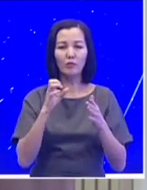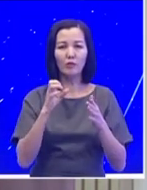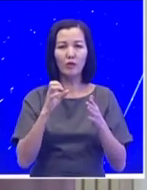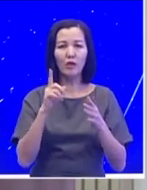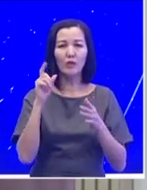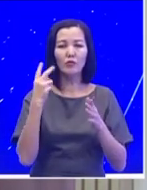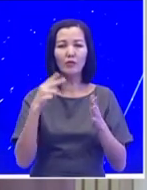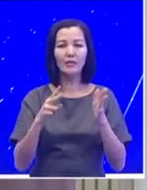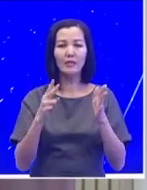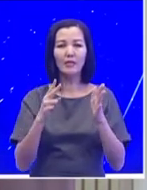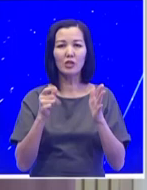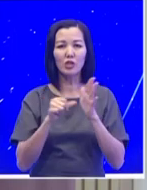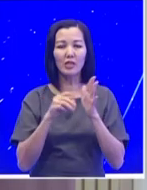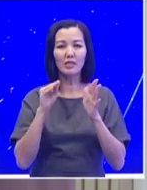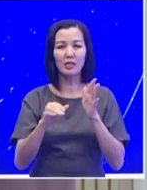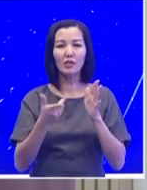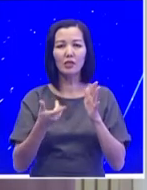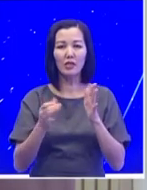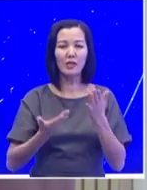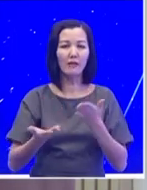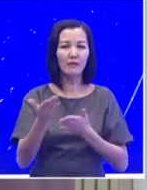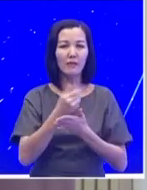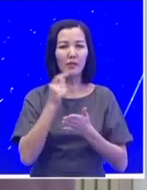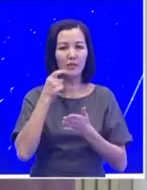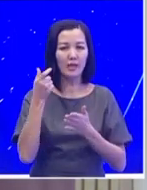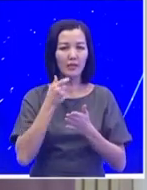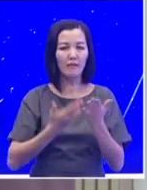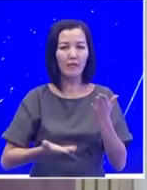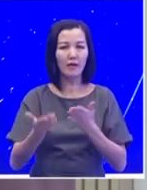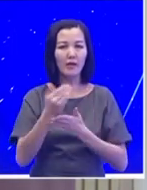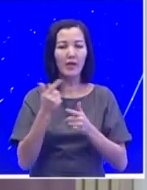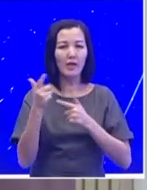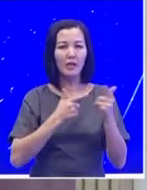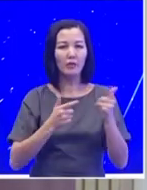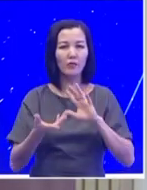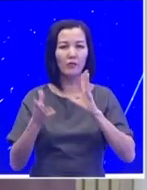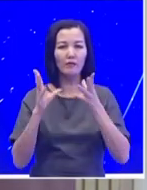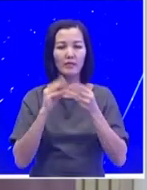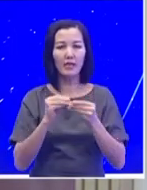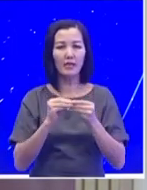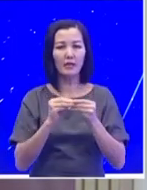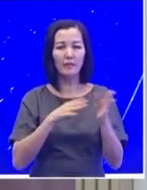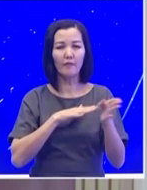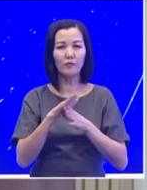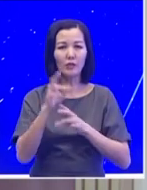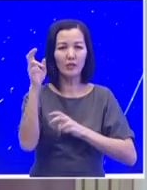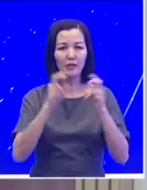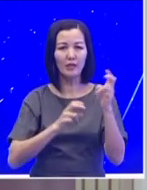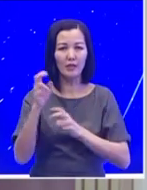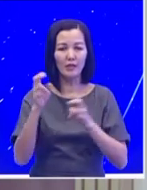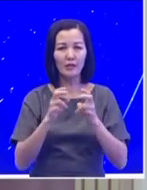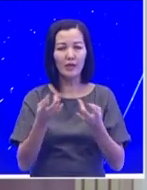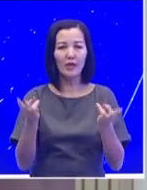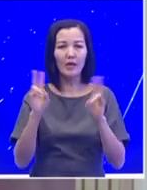126 тысяч тонн продукции. Увеличение объема сладкого корнеплода, готовой продукции и в целом функционирование сахарного завода